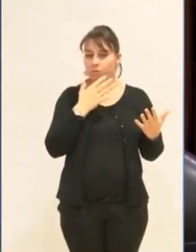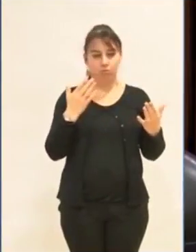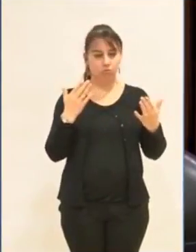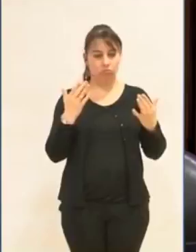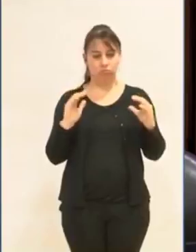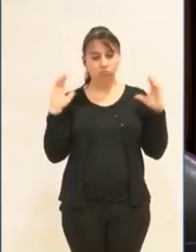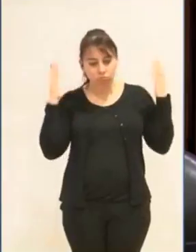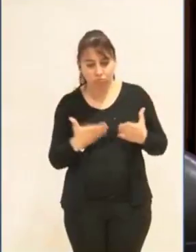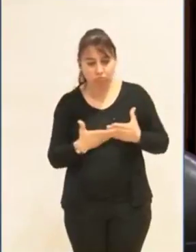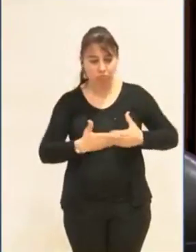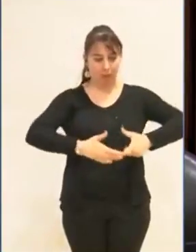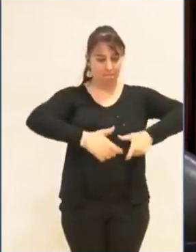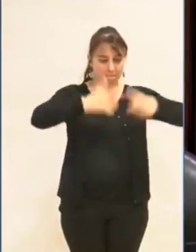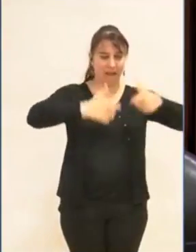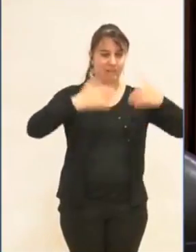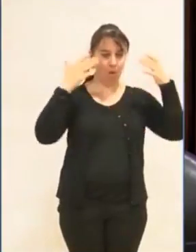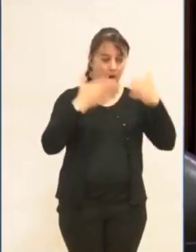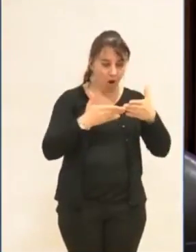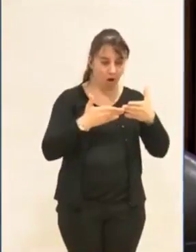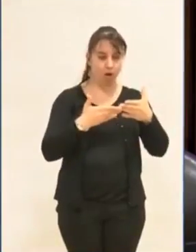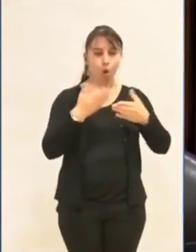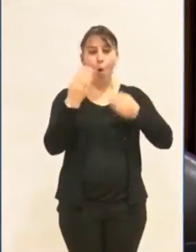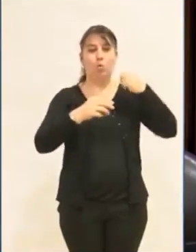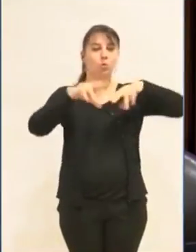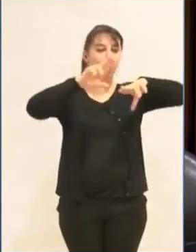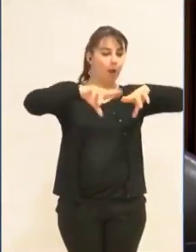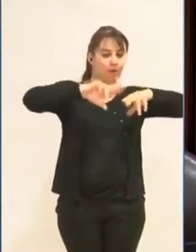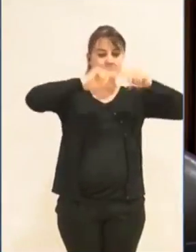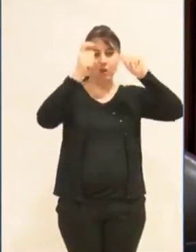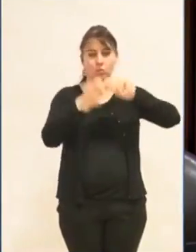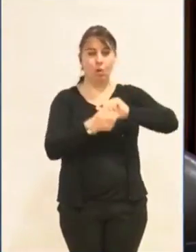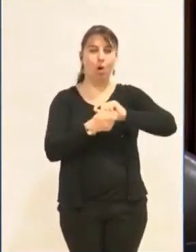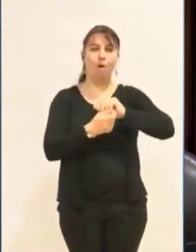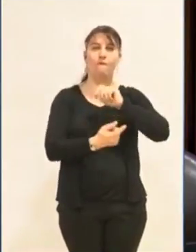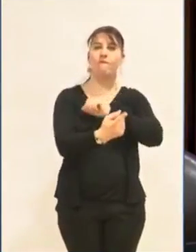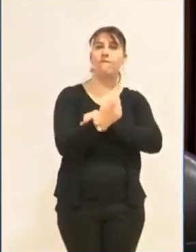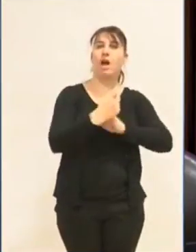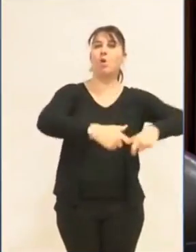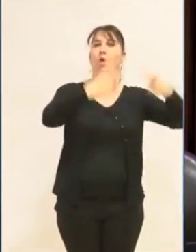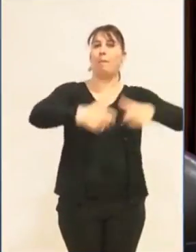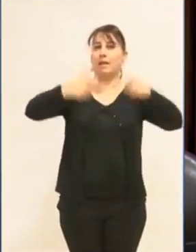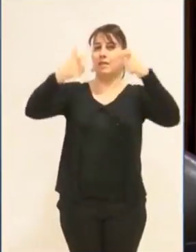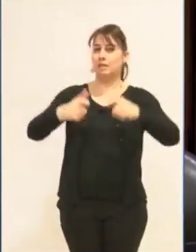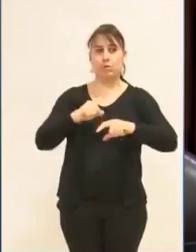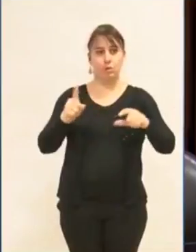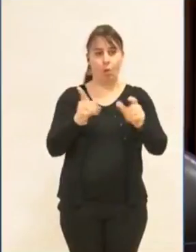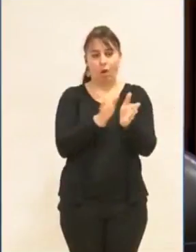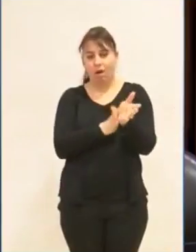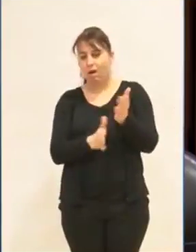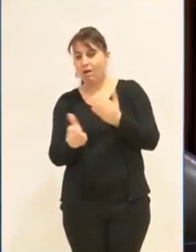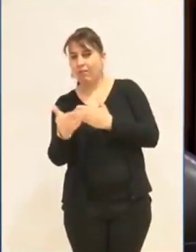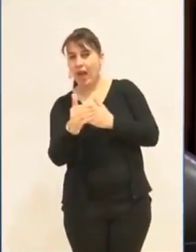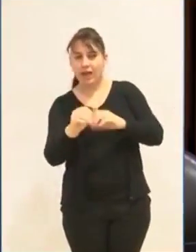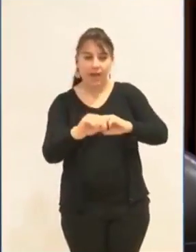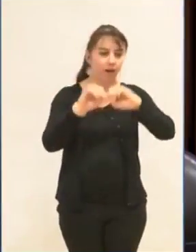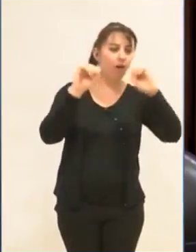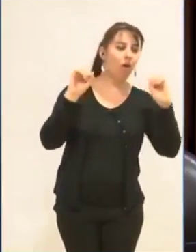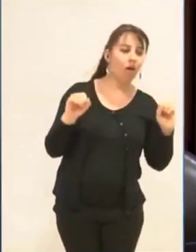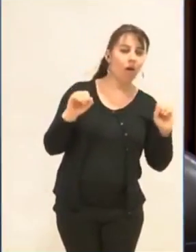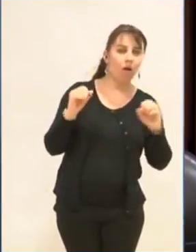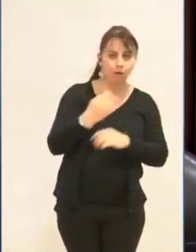la question du bâti et aux questions d'aménagement d'urbanisme, mais qu'elles doivent aussi prendre en compte